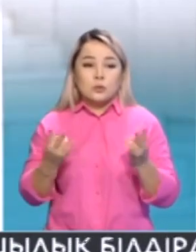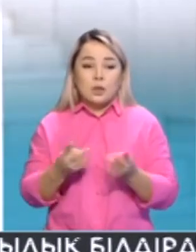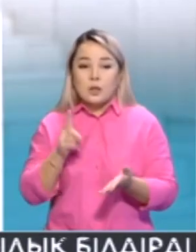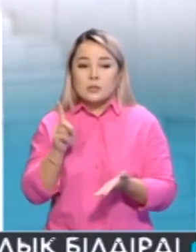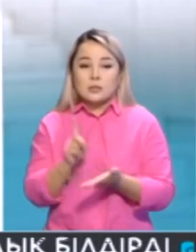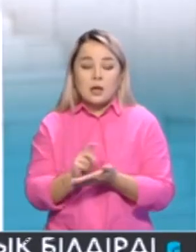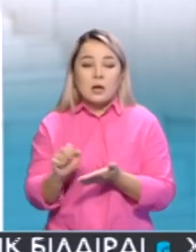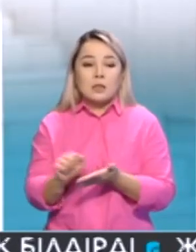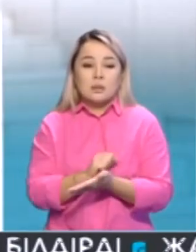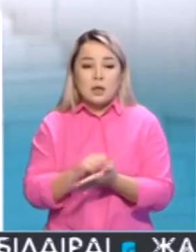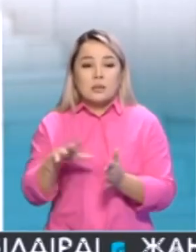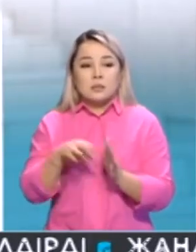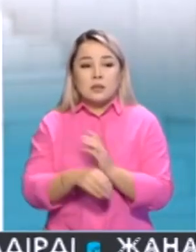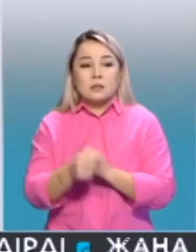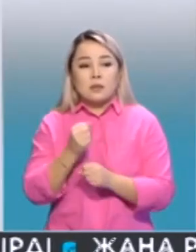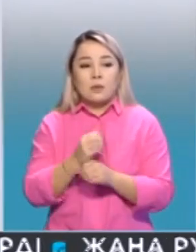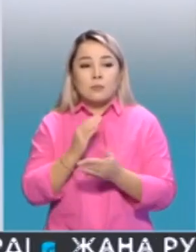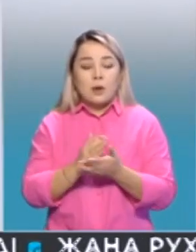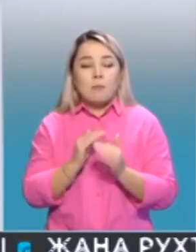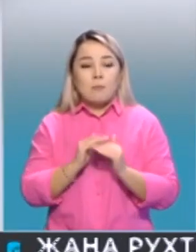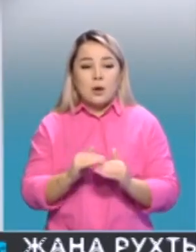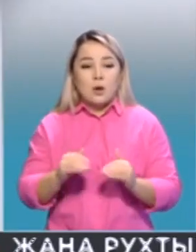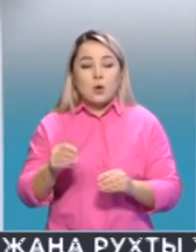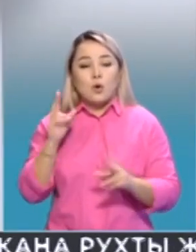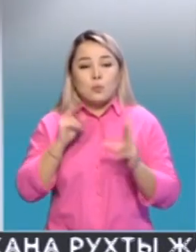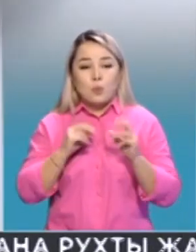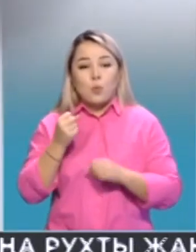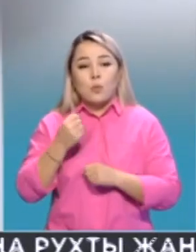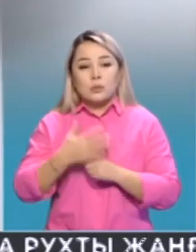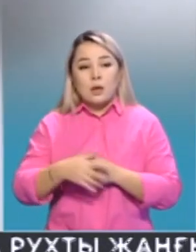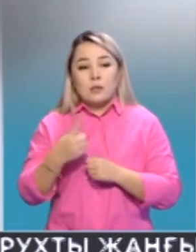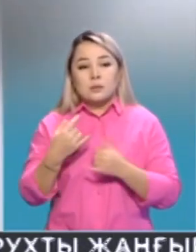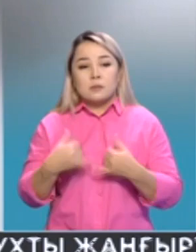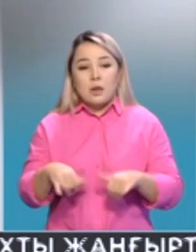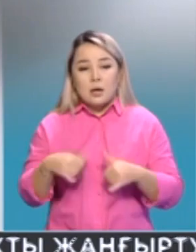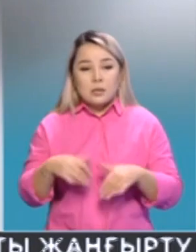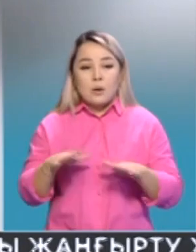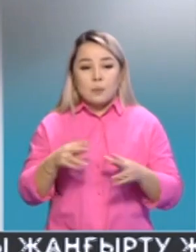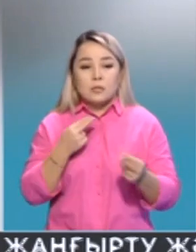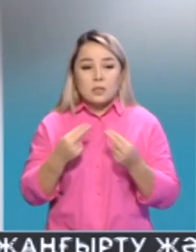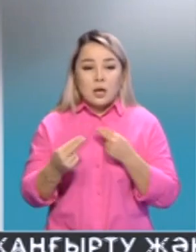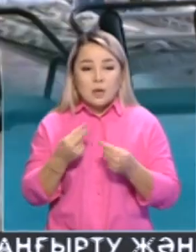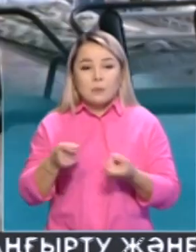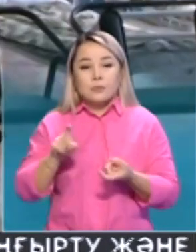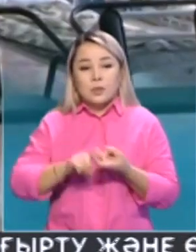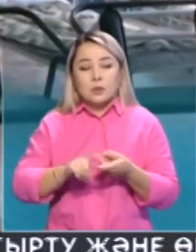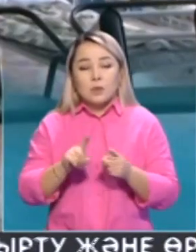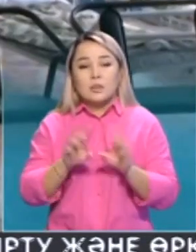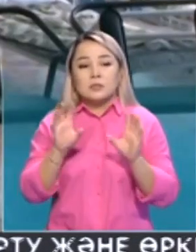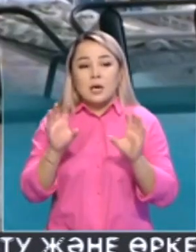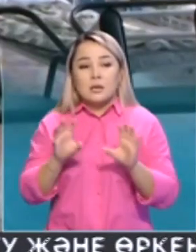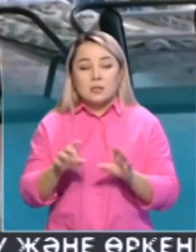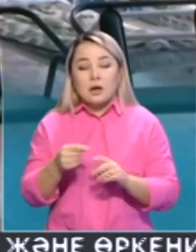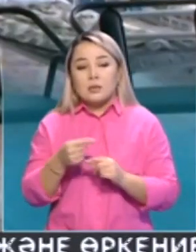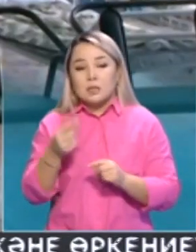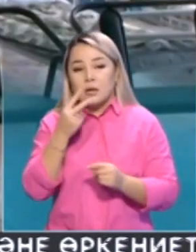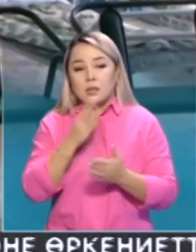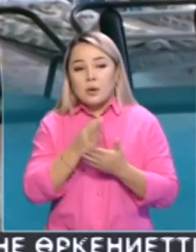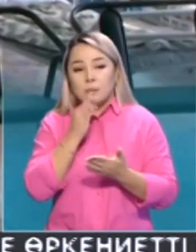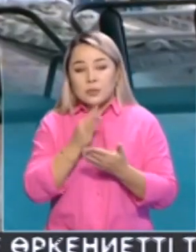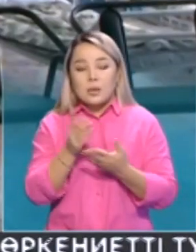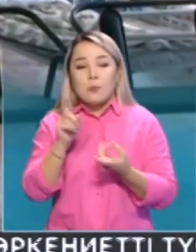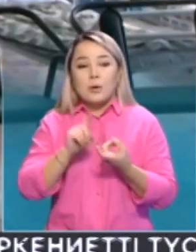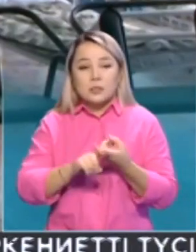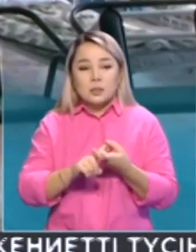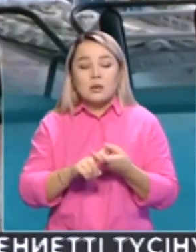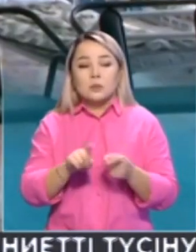тиісті акт енгіздік. Ол балалар үміт орталығымен бір асханада тамақтану мәселелері бойынша ол заңмен қайшы келеді, заңға қайшы болуына